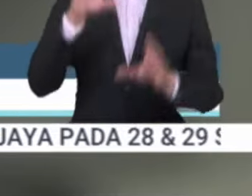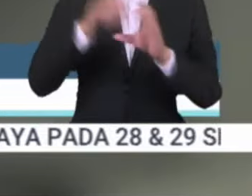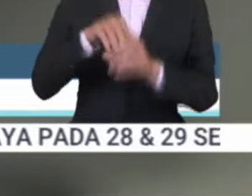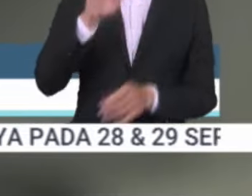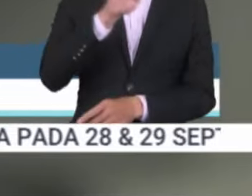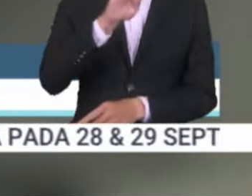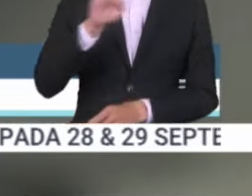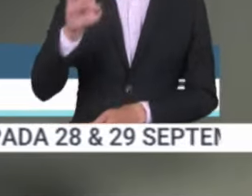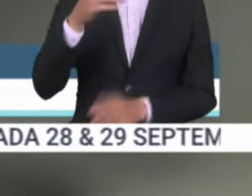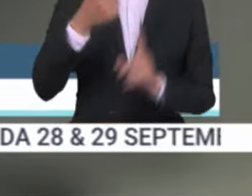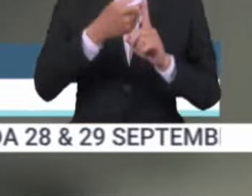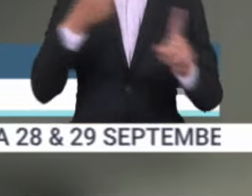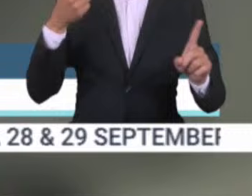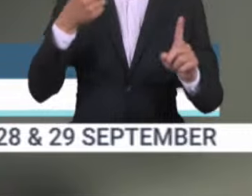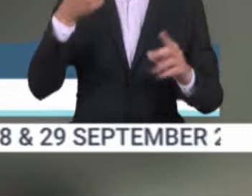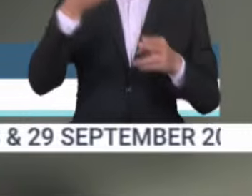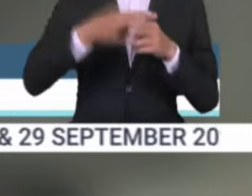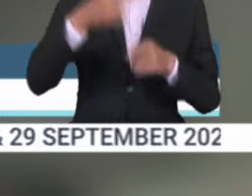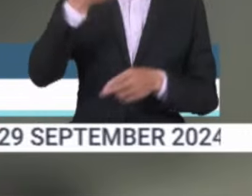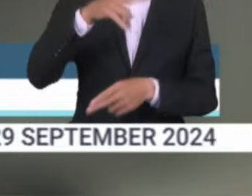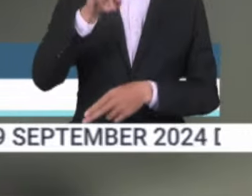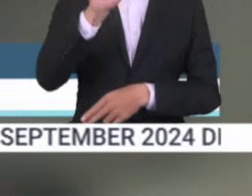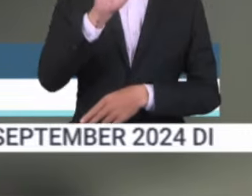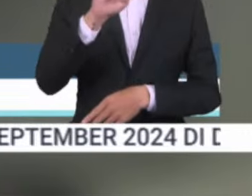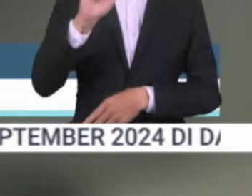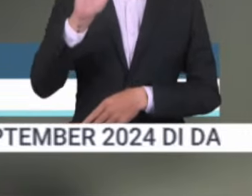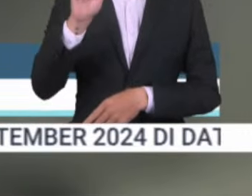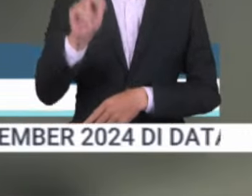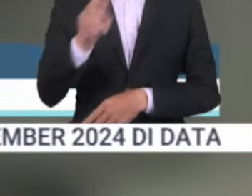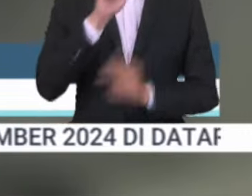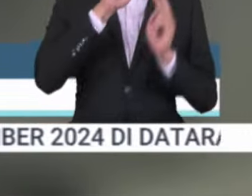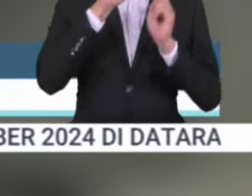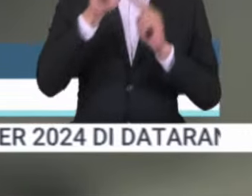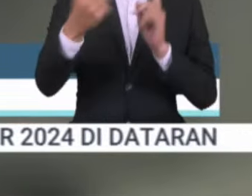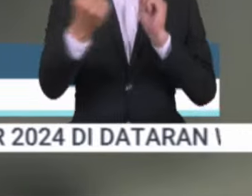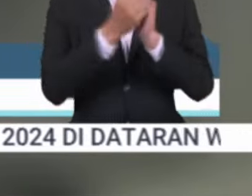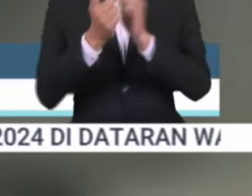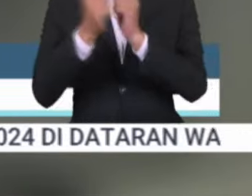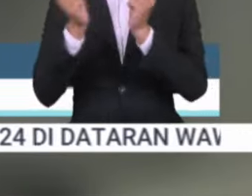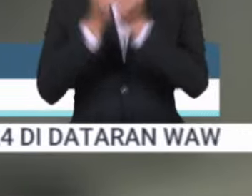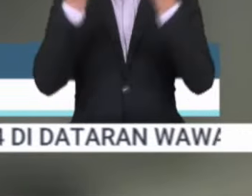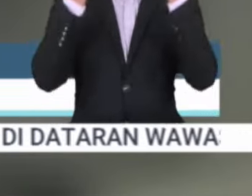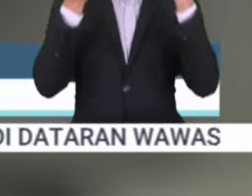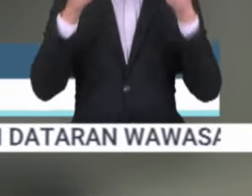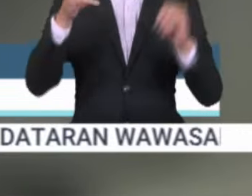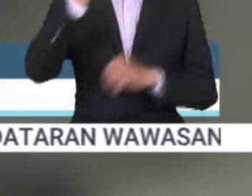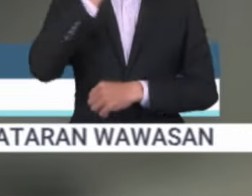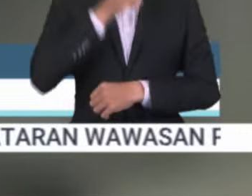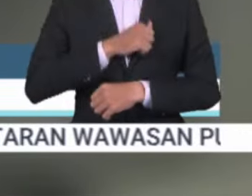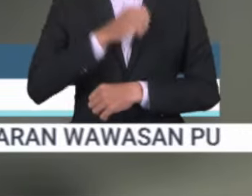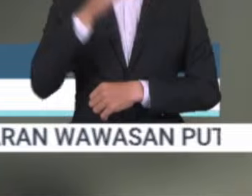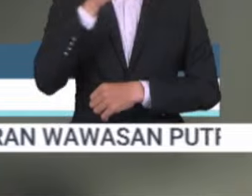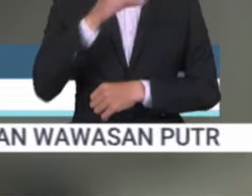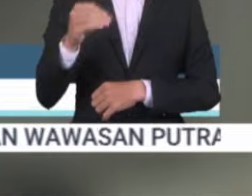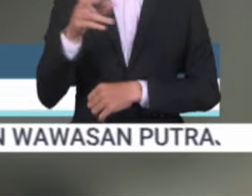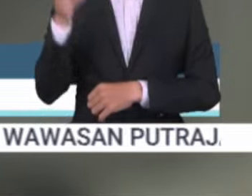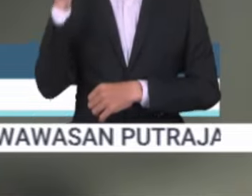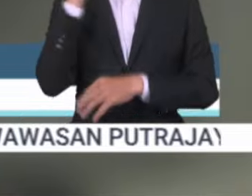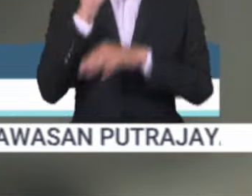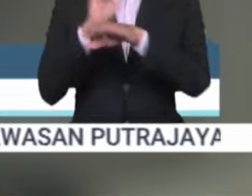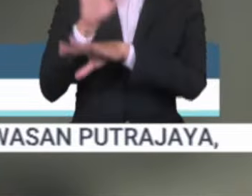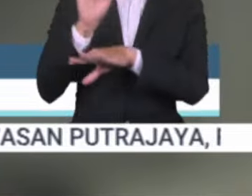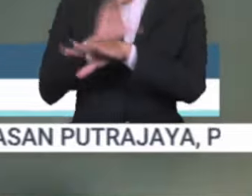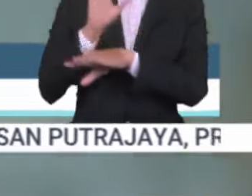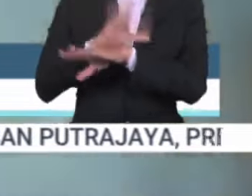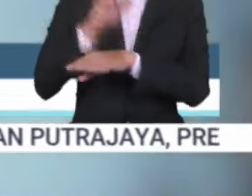Menerusi Facebook calon Barisan Nasional, Syed Hussein Syed Abdullah dilihat berjumpa dengan Perdana Menteri Datuk Seri Anwar Ibrahim sambil